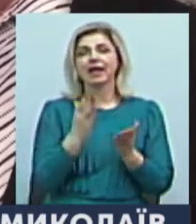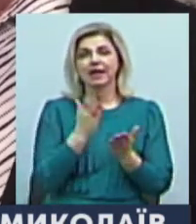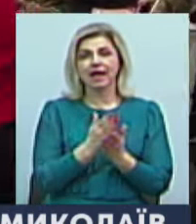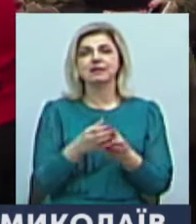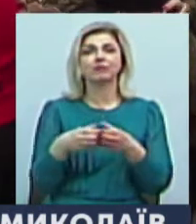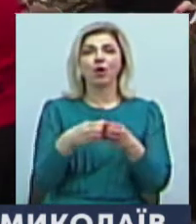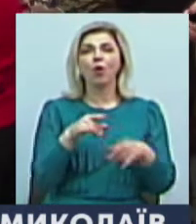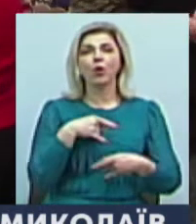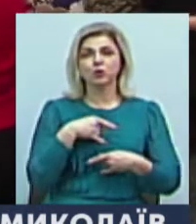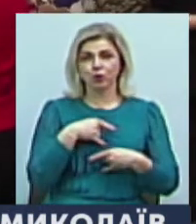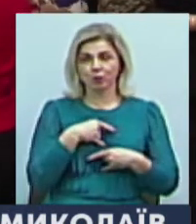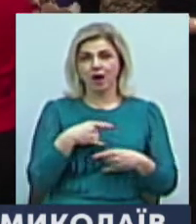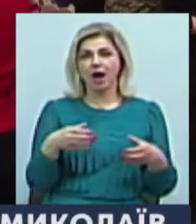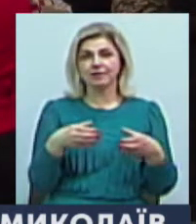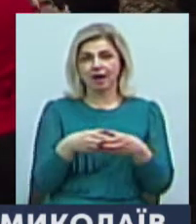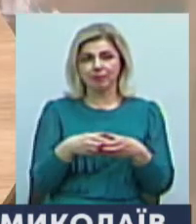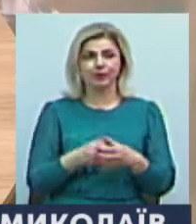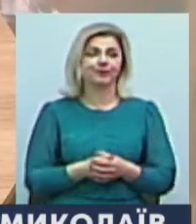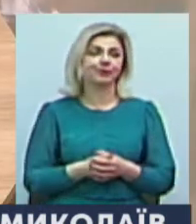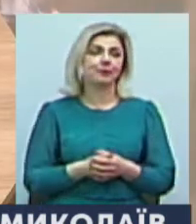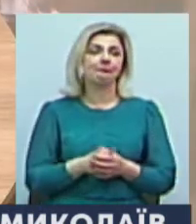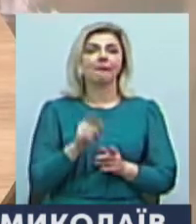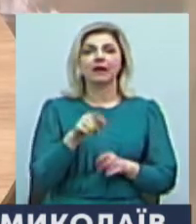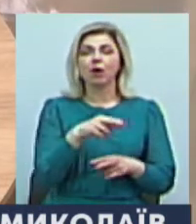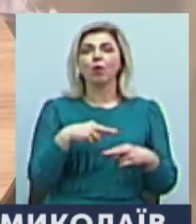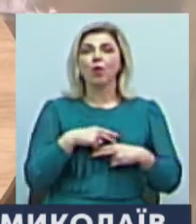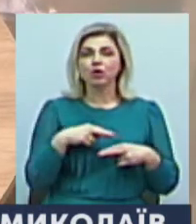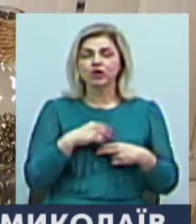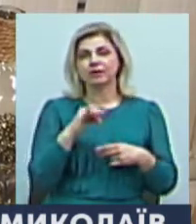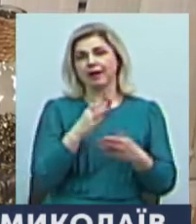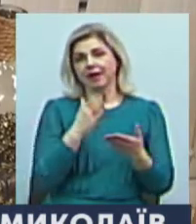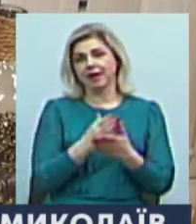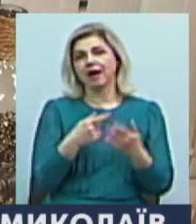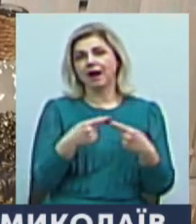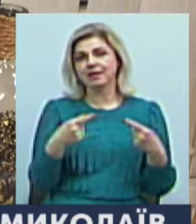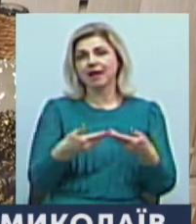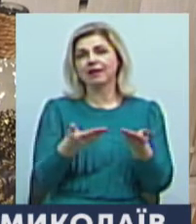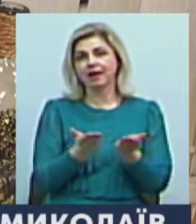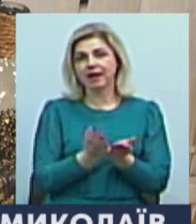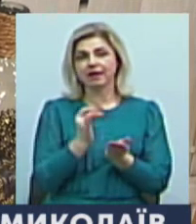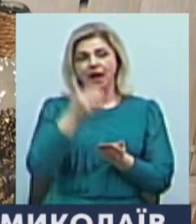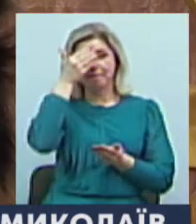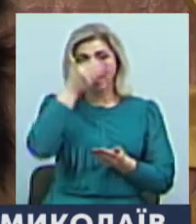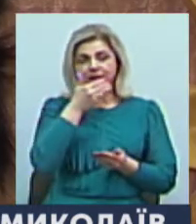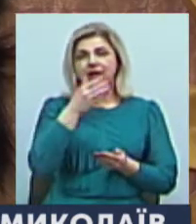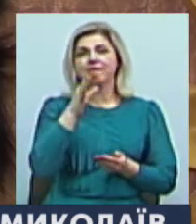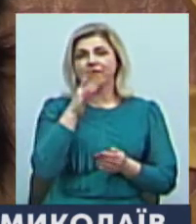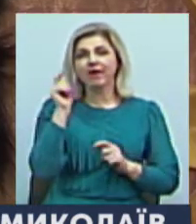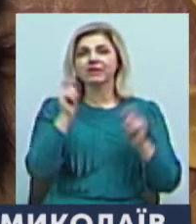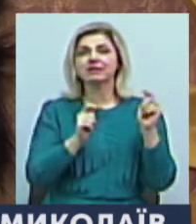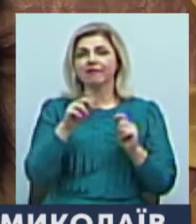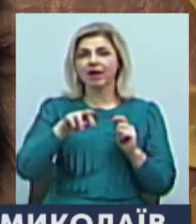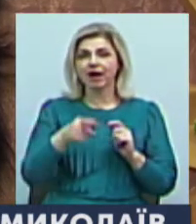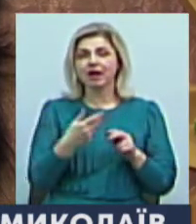«Бахтале». Наступний пункт – Угорщина. В експозиції розмальовані тарілки та дві маски. Їх одягають під час фестивалю, який